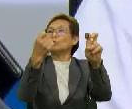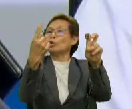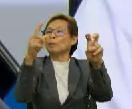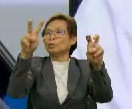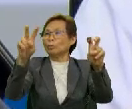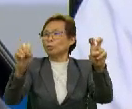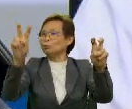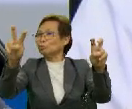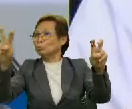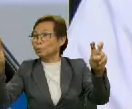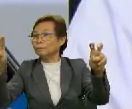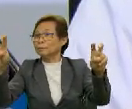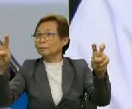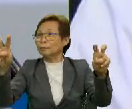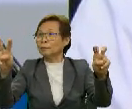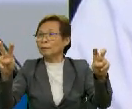20 November 2022,